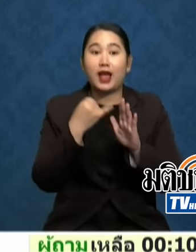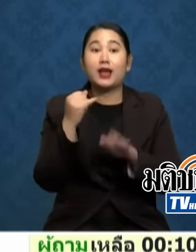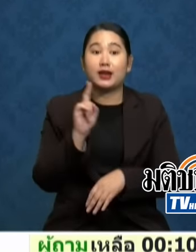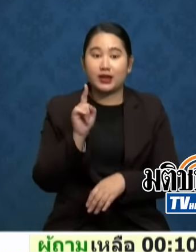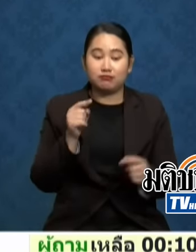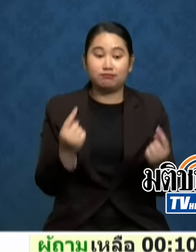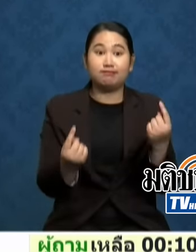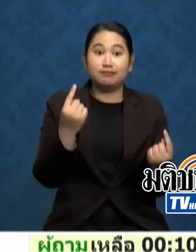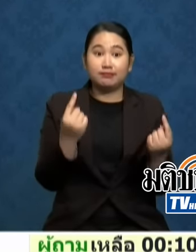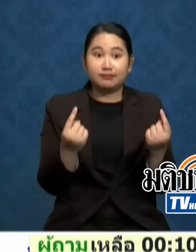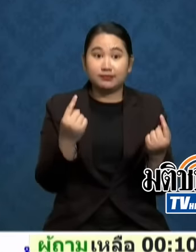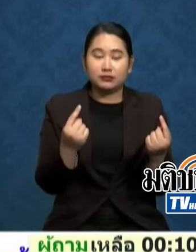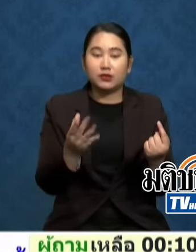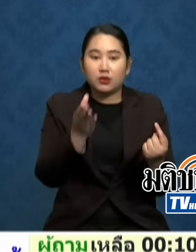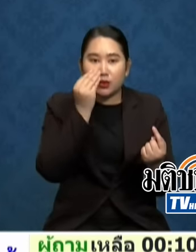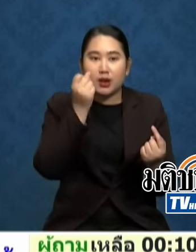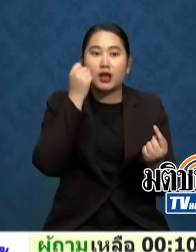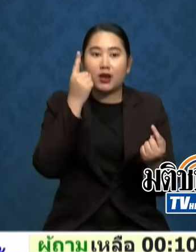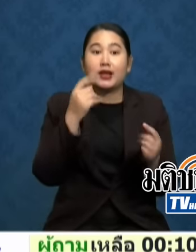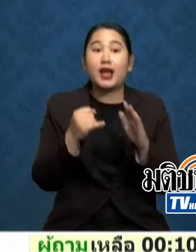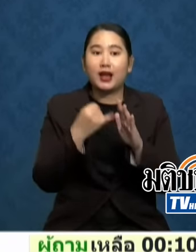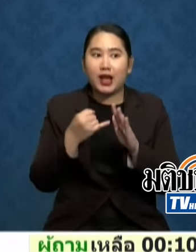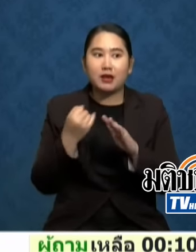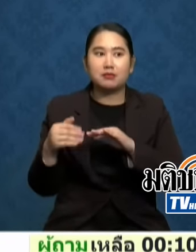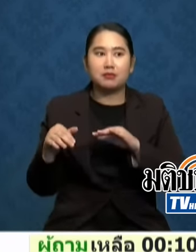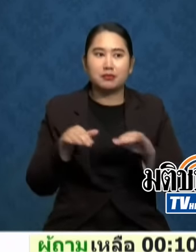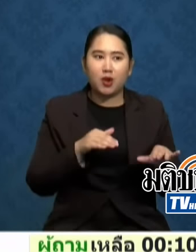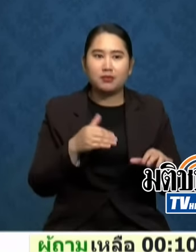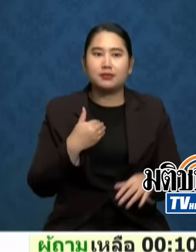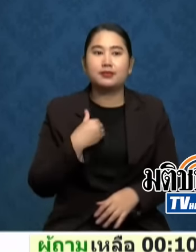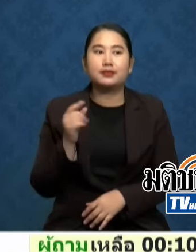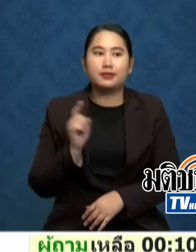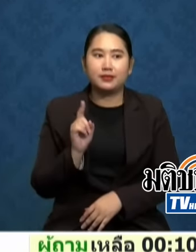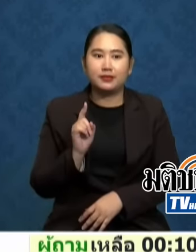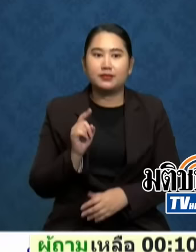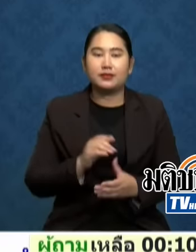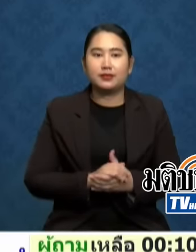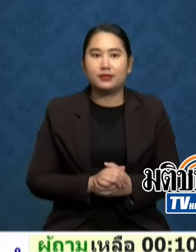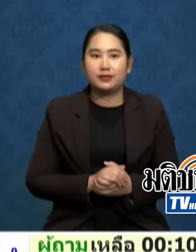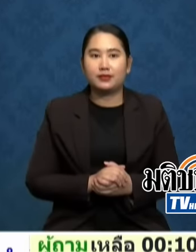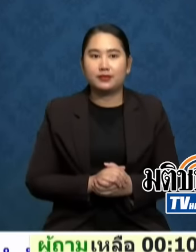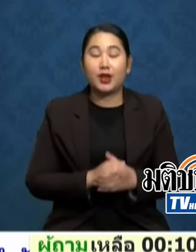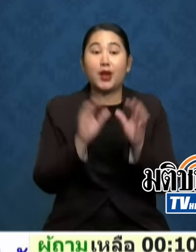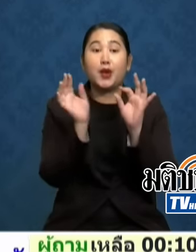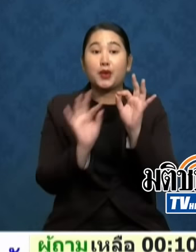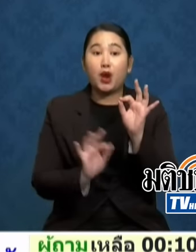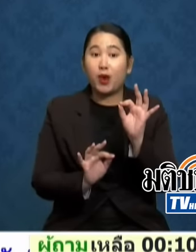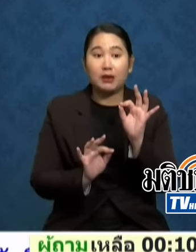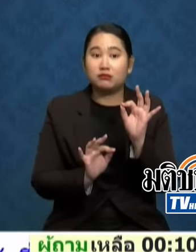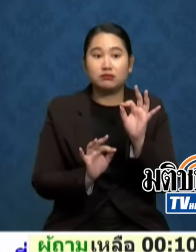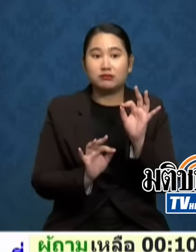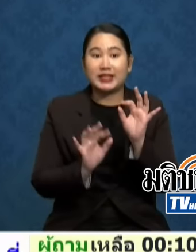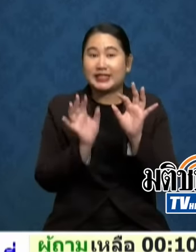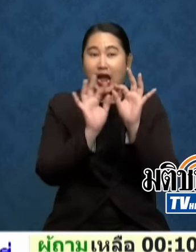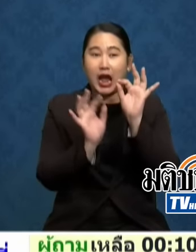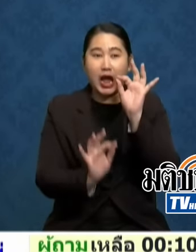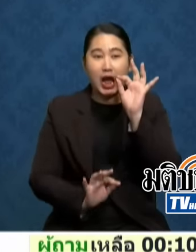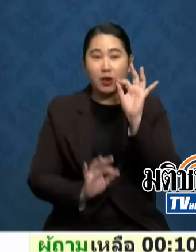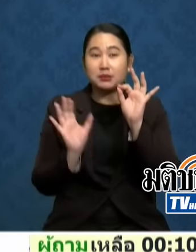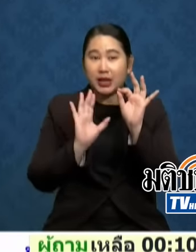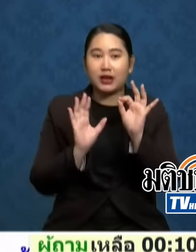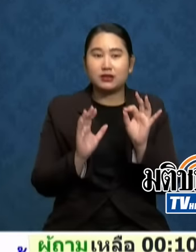านคิดว่าแบบไหนที่ประชาชนจะเตรียมพร้อมรับมือได้มากกว่ากันและข้อความของผมก็ไม่ได้ยาวไปกว่าท่านเลยข้อความ